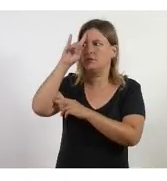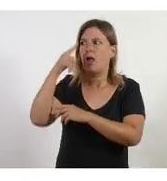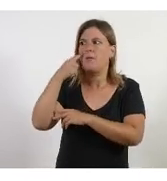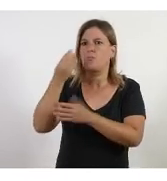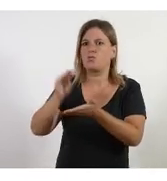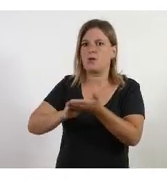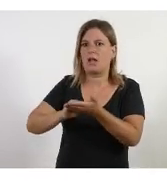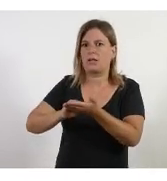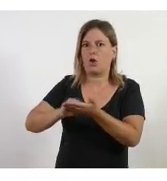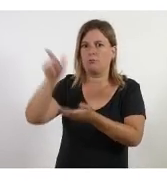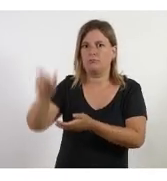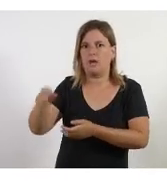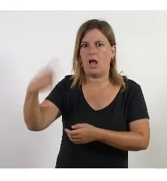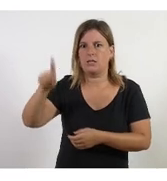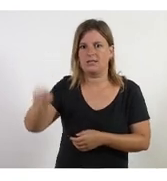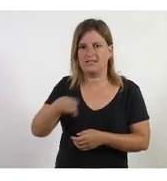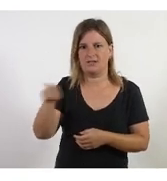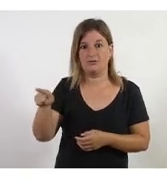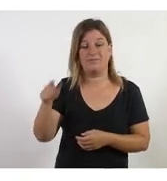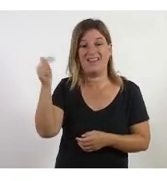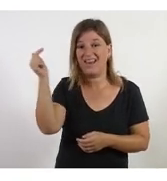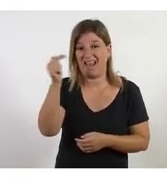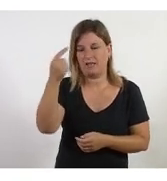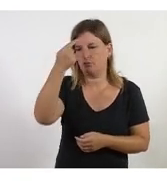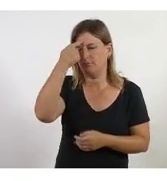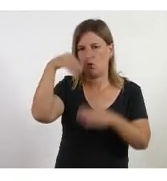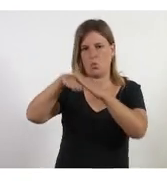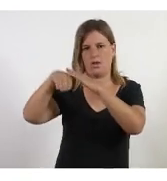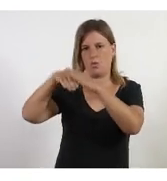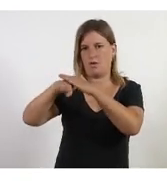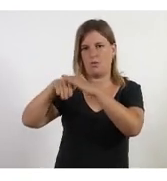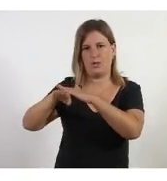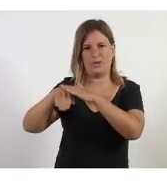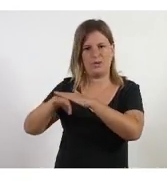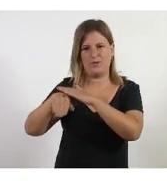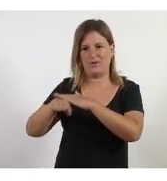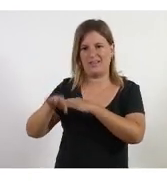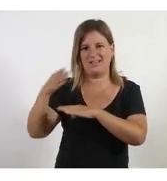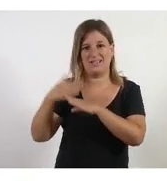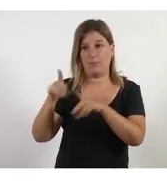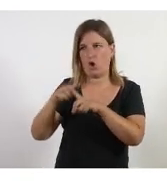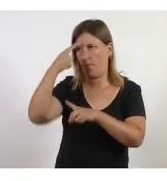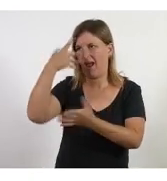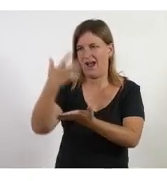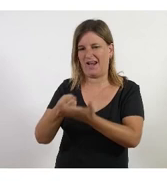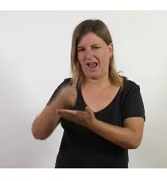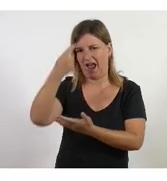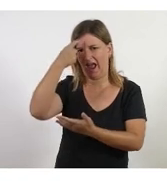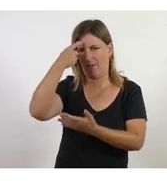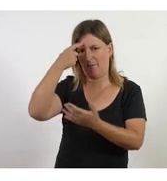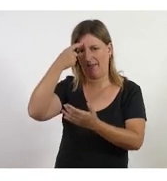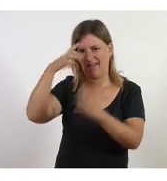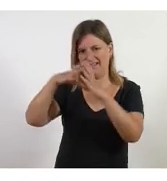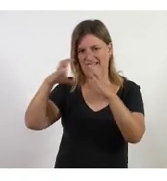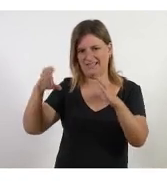veig algú que hi ha al darrere meu. Experiències negatives, les baixem i les gravem automàticament a l'inconscient. Jo tinc una